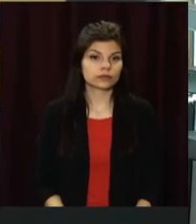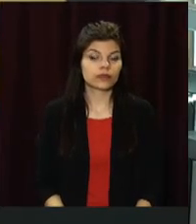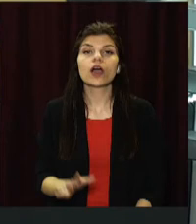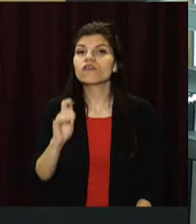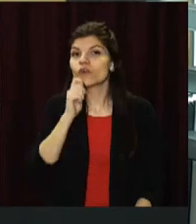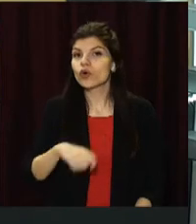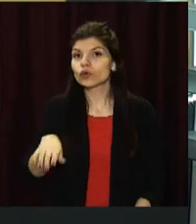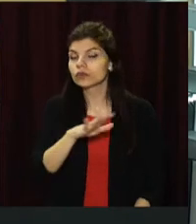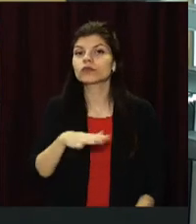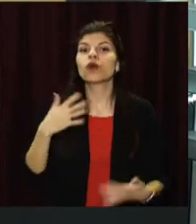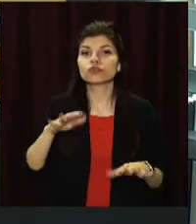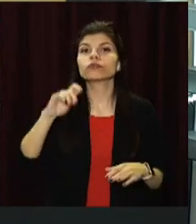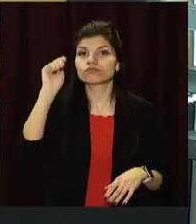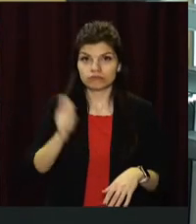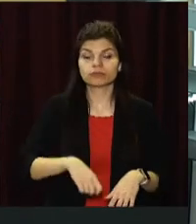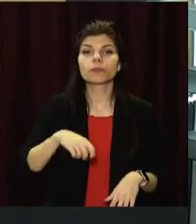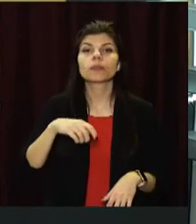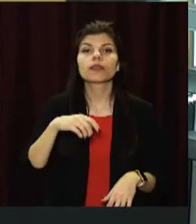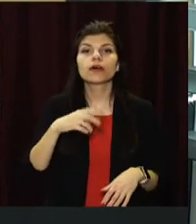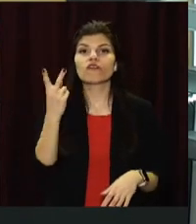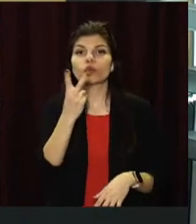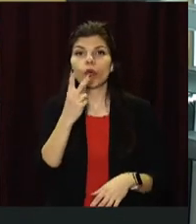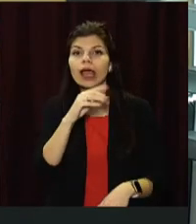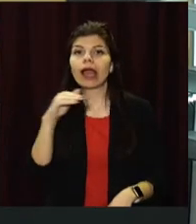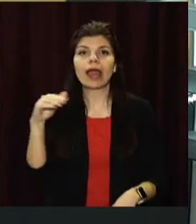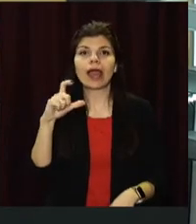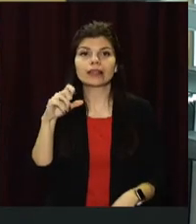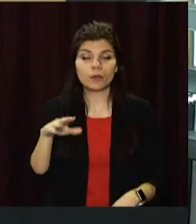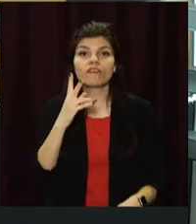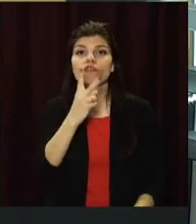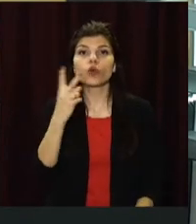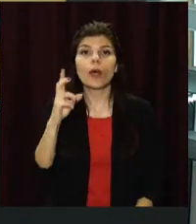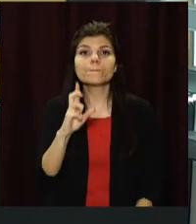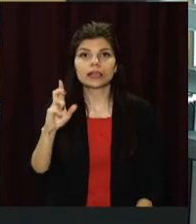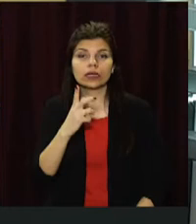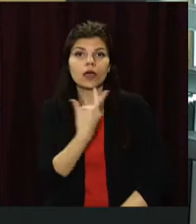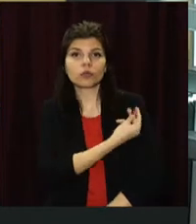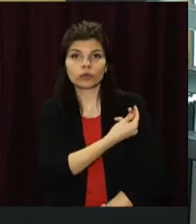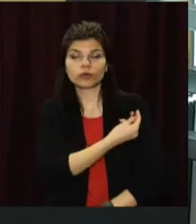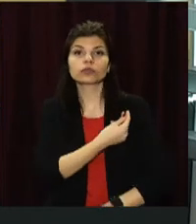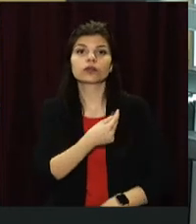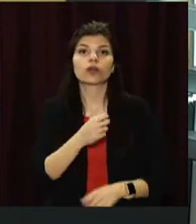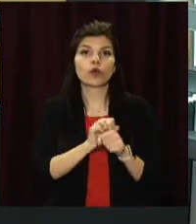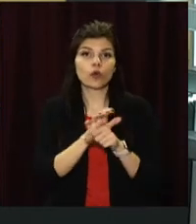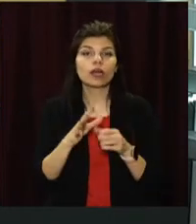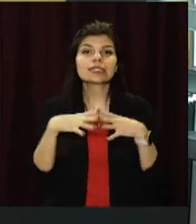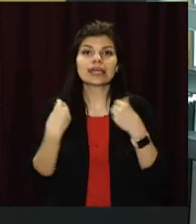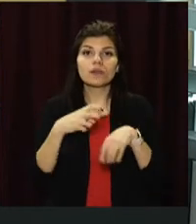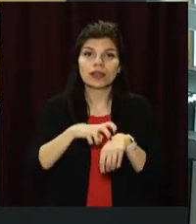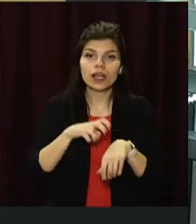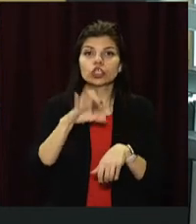В Україні стартував другий етап вакцинації. З 22 березня розпочнуть робити щеплення сімейним